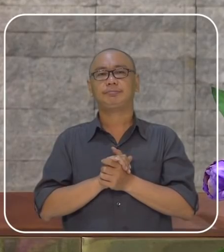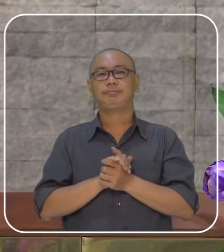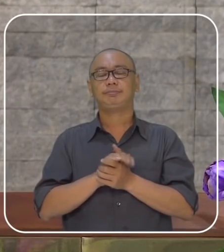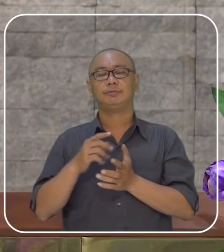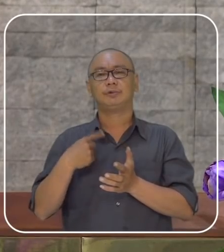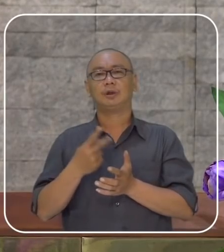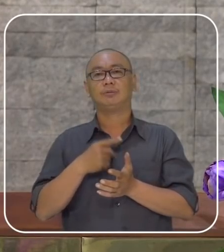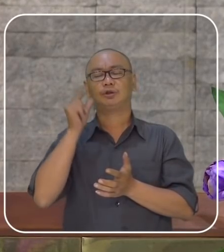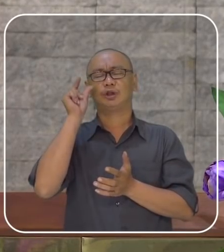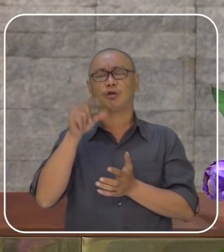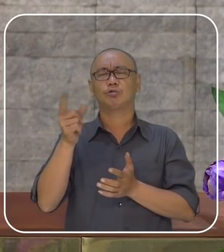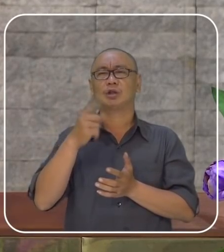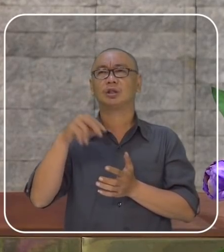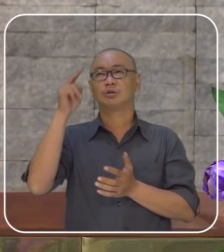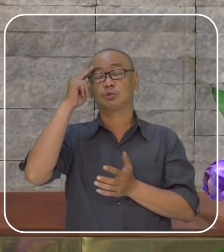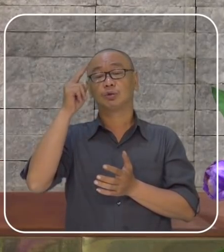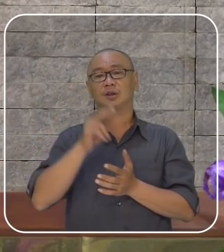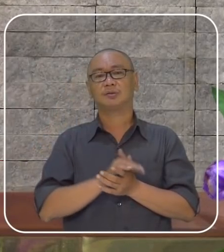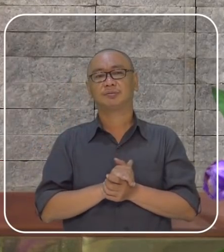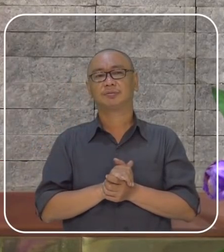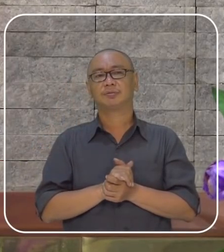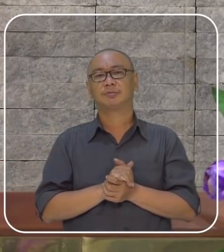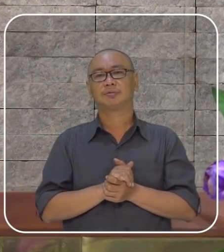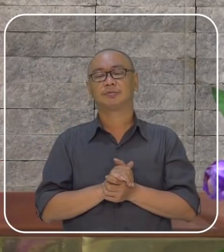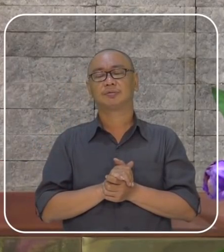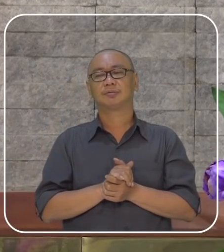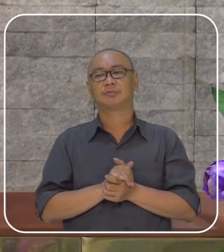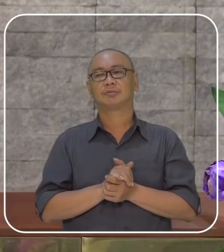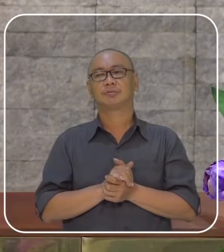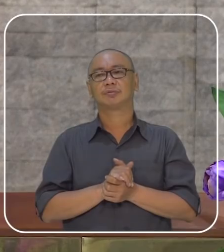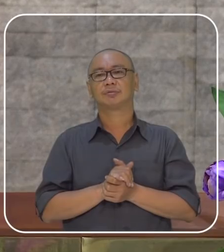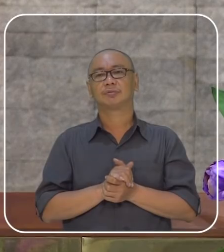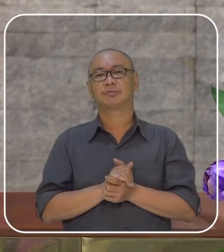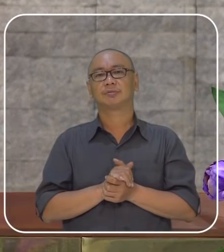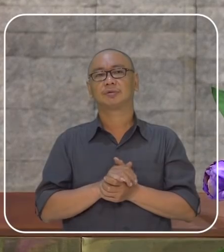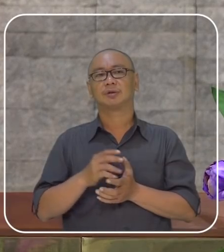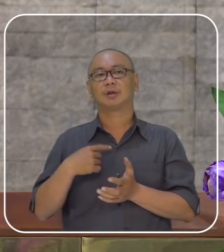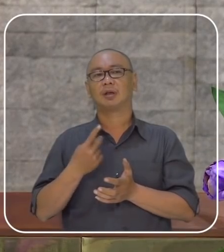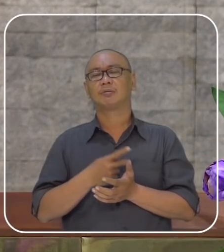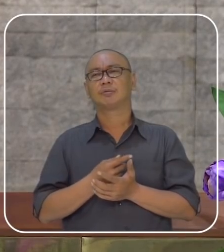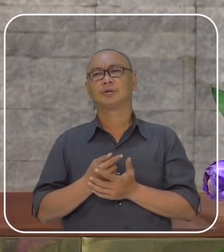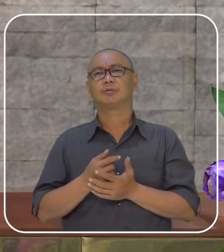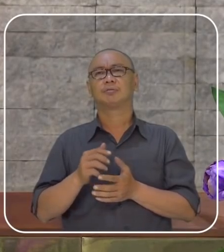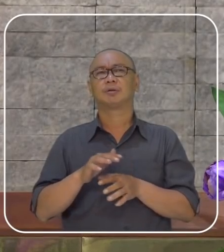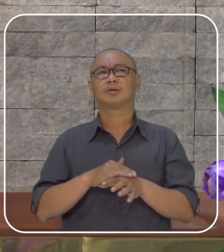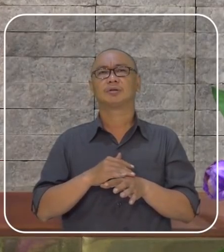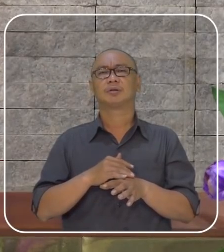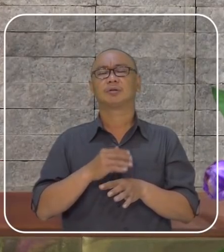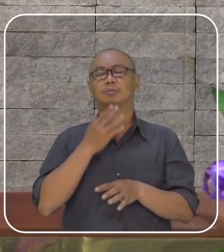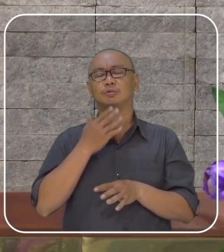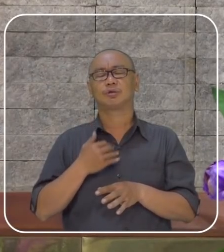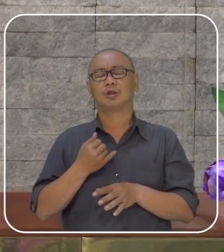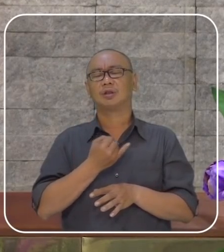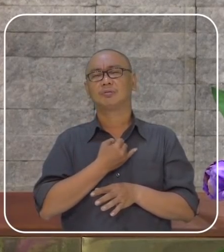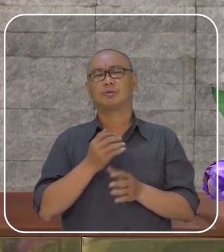kami telah jauh daripada Tuhan ketika kami merasa bahwa kami beriman dan kami